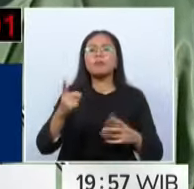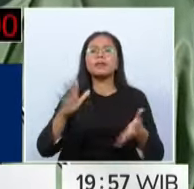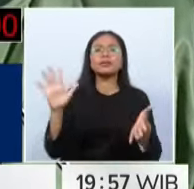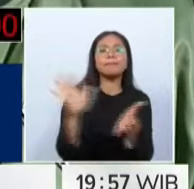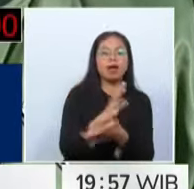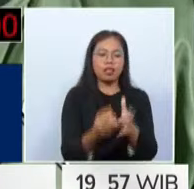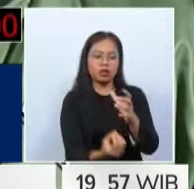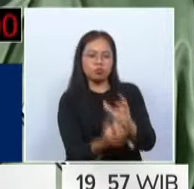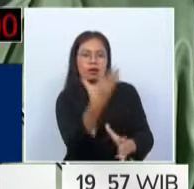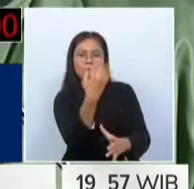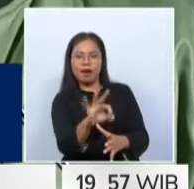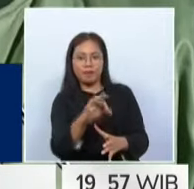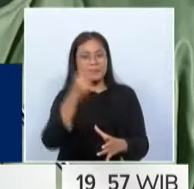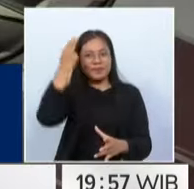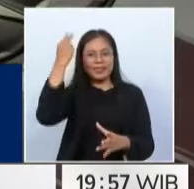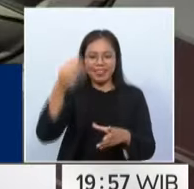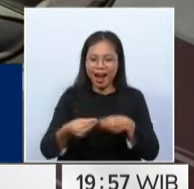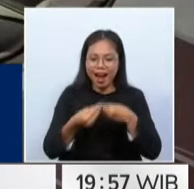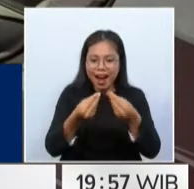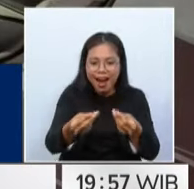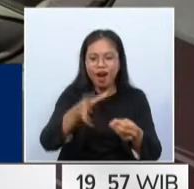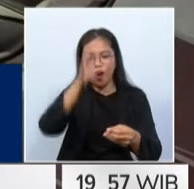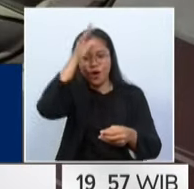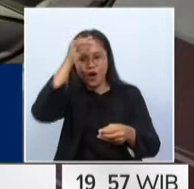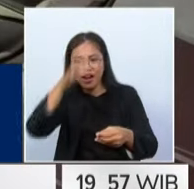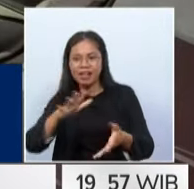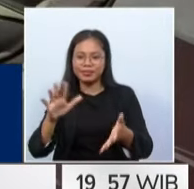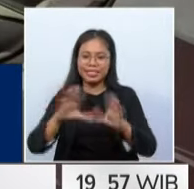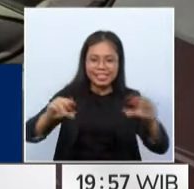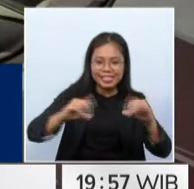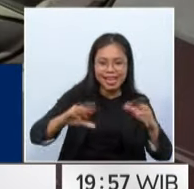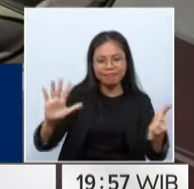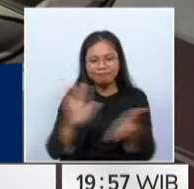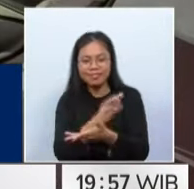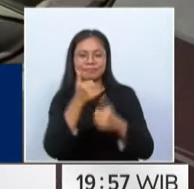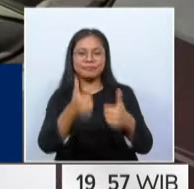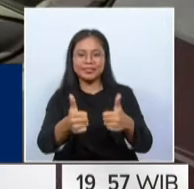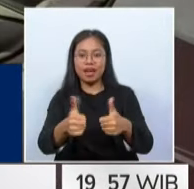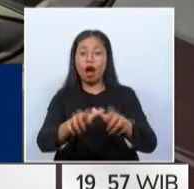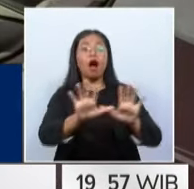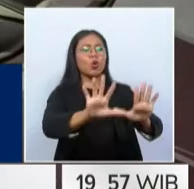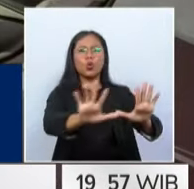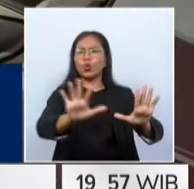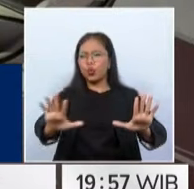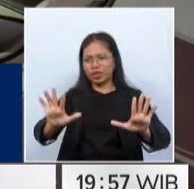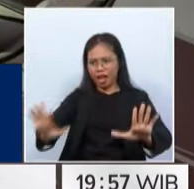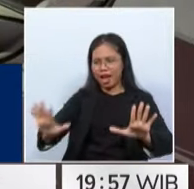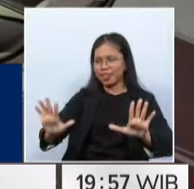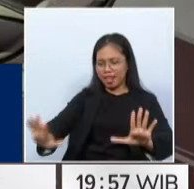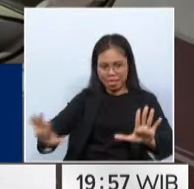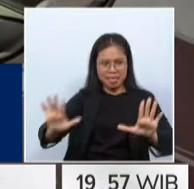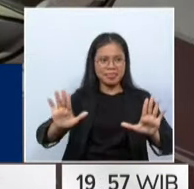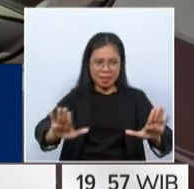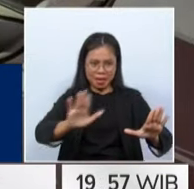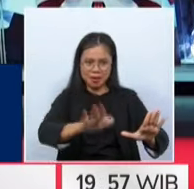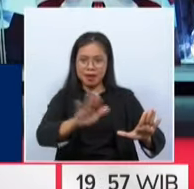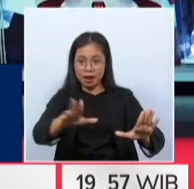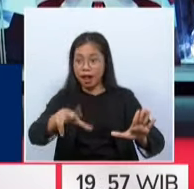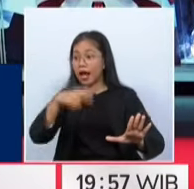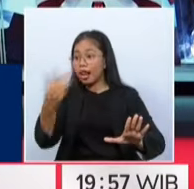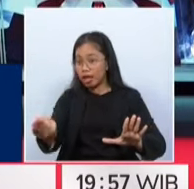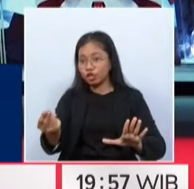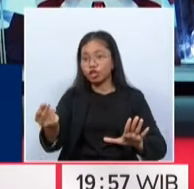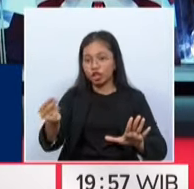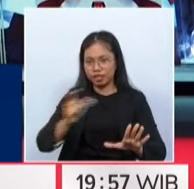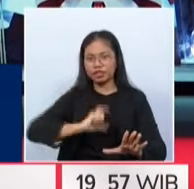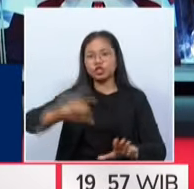disediakan oleh pemerintah baik waktunya habis baik Harap tenang Harap tenang selanjutnya giliran calon Presiden